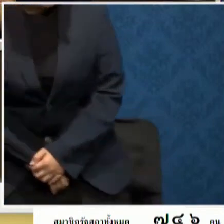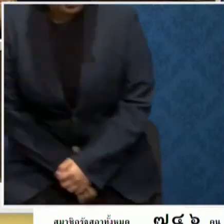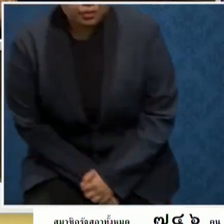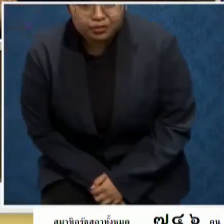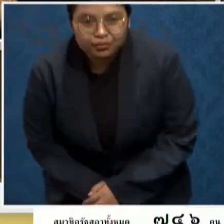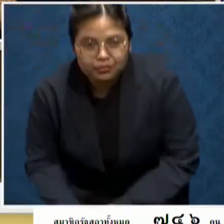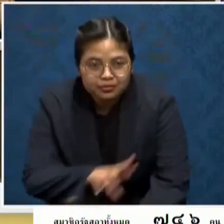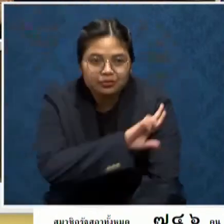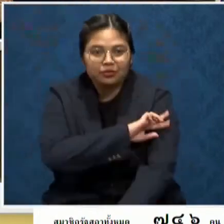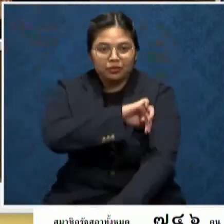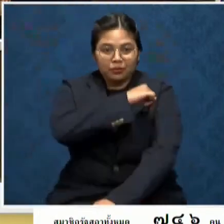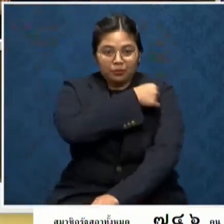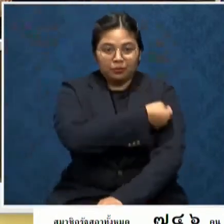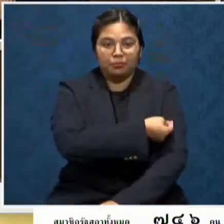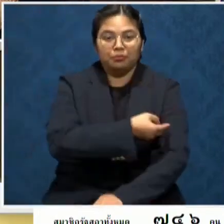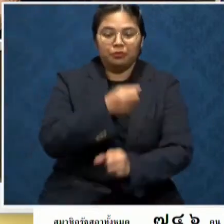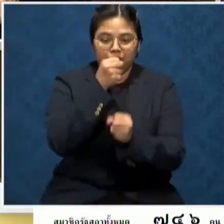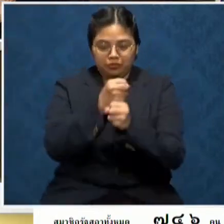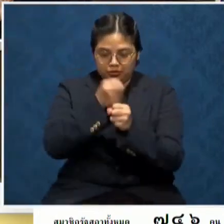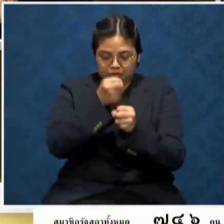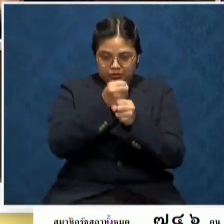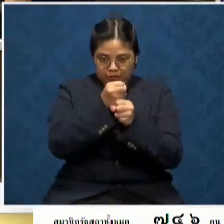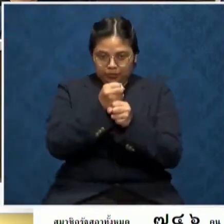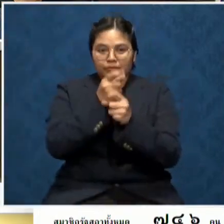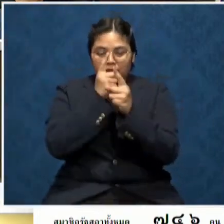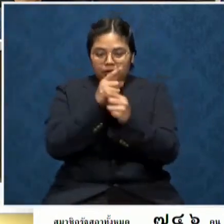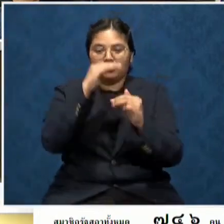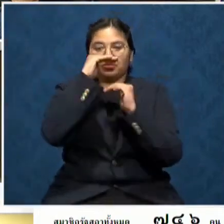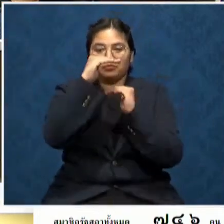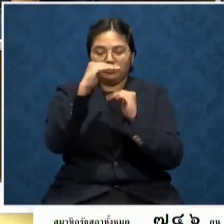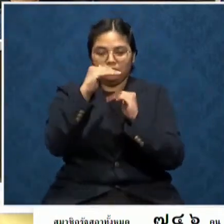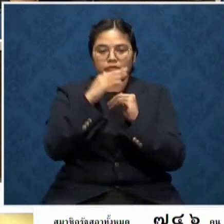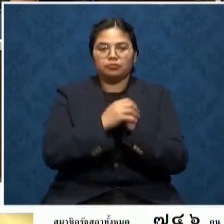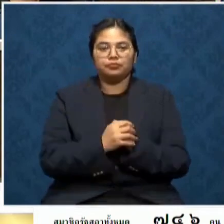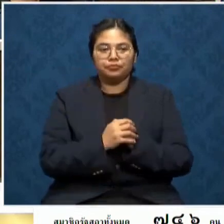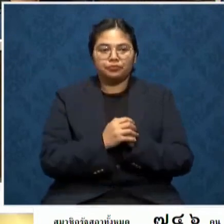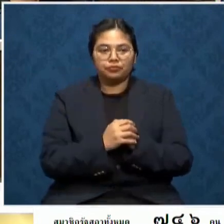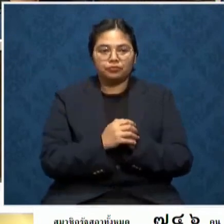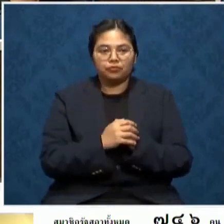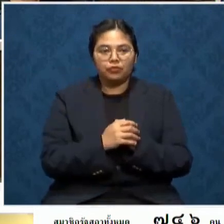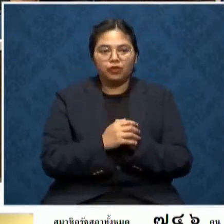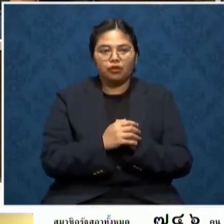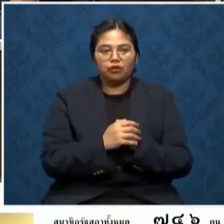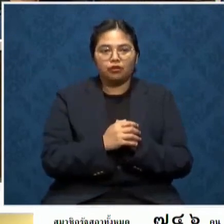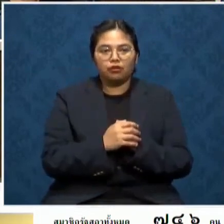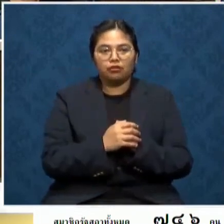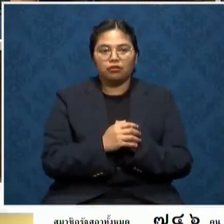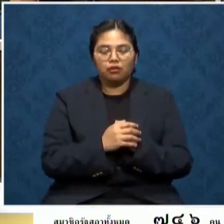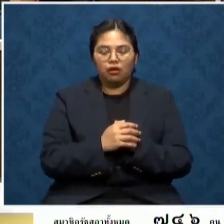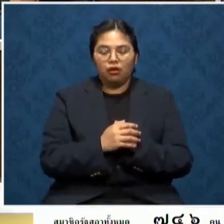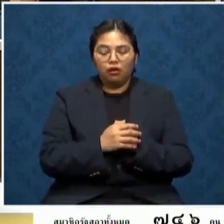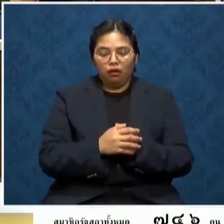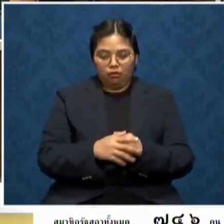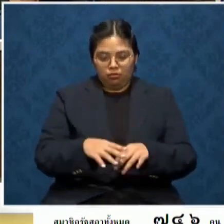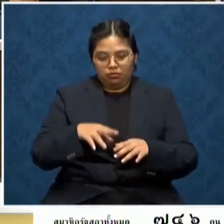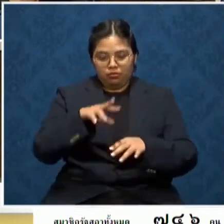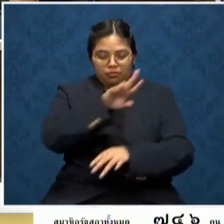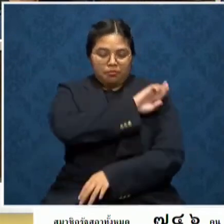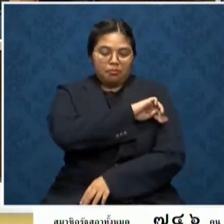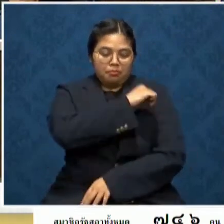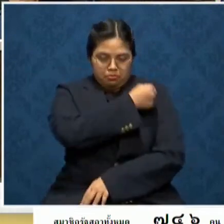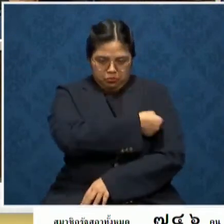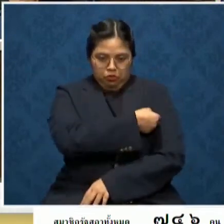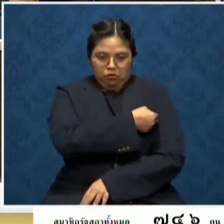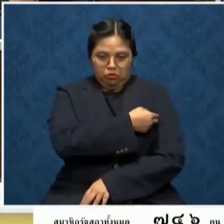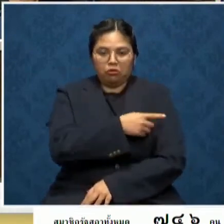แต่สิ่ๆ was popเป็การพูดถึงเพื่หกระแสขาวต่าง ที่เกีวกับหมอค่าตัวตายแล้วกปลอยใหหาย